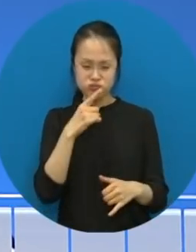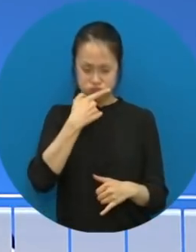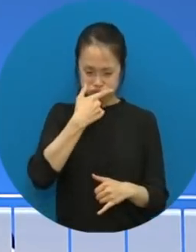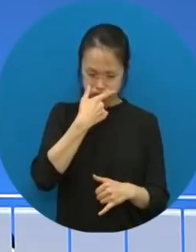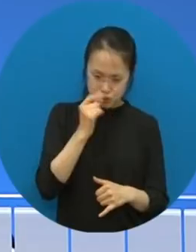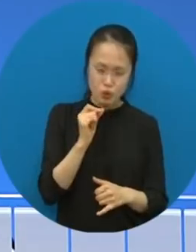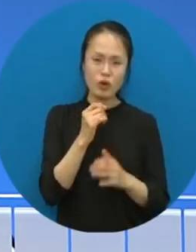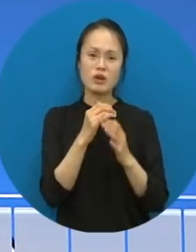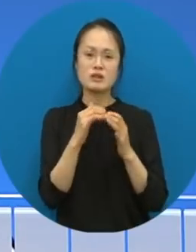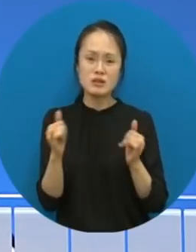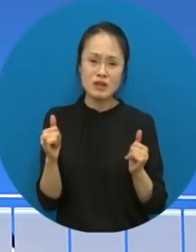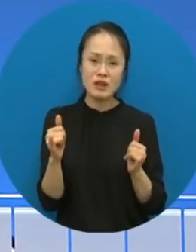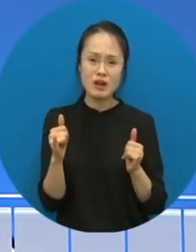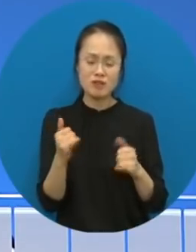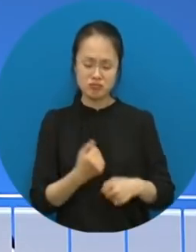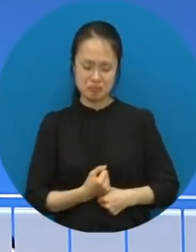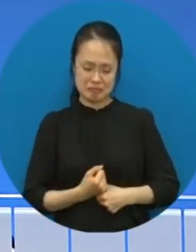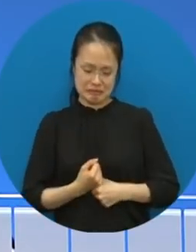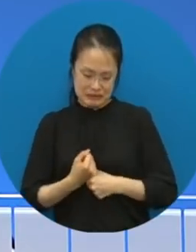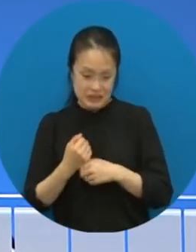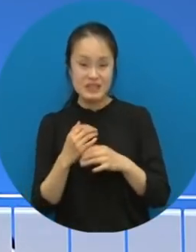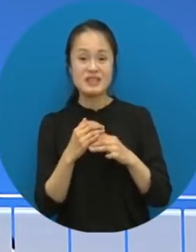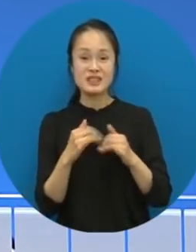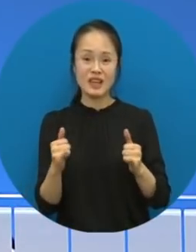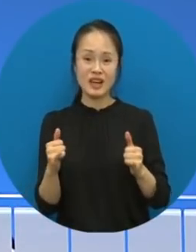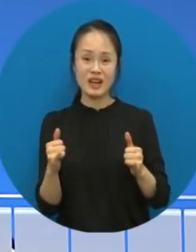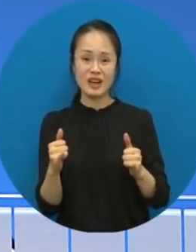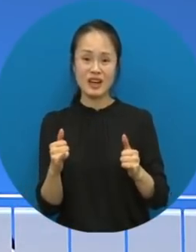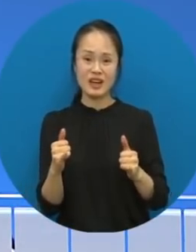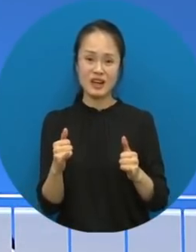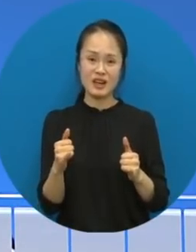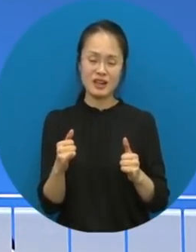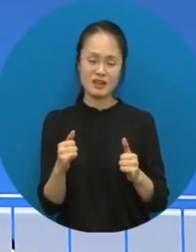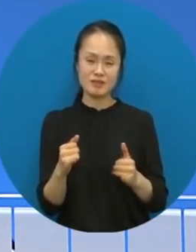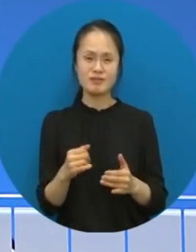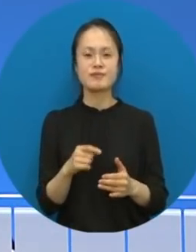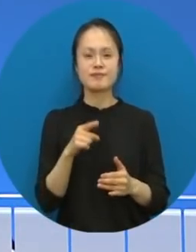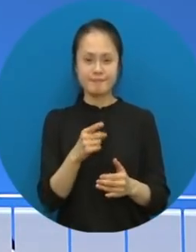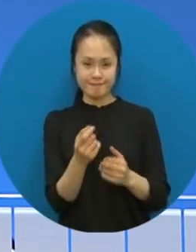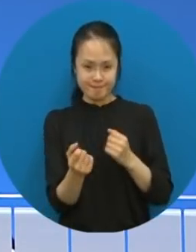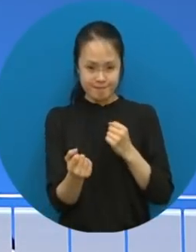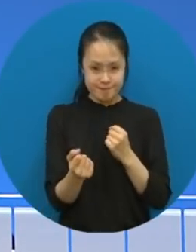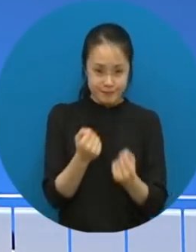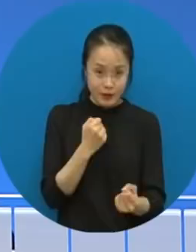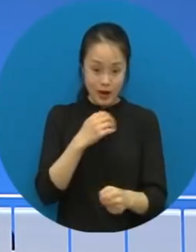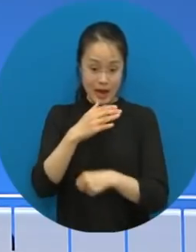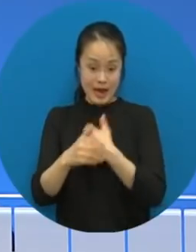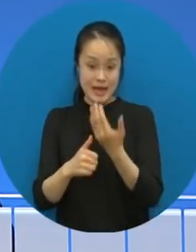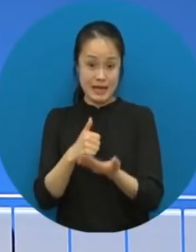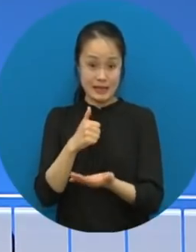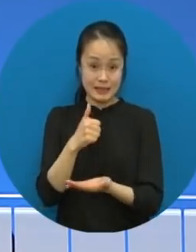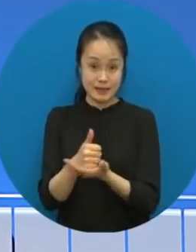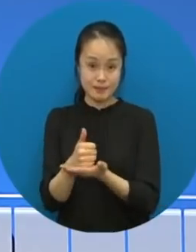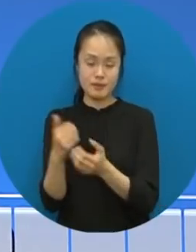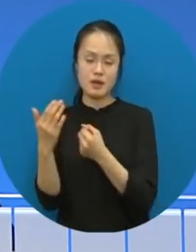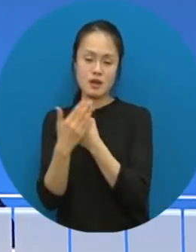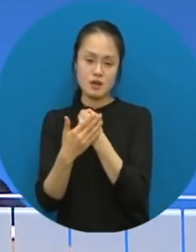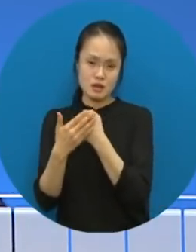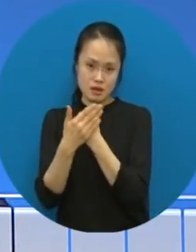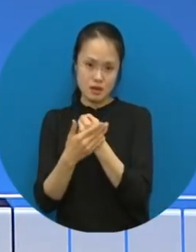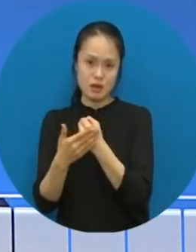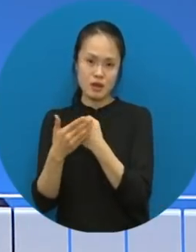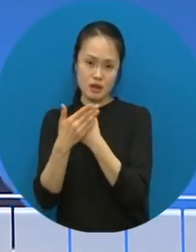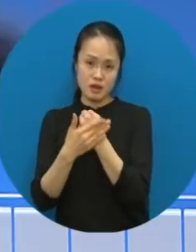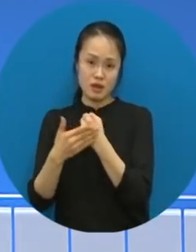자요, 쓸데없었던 자였으나 하나님의 거룩한 은혜로 말미암아 도리어 세상에 크다 한